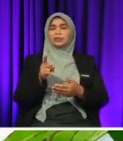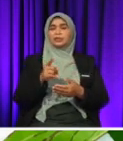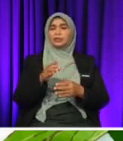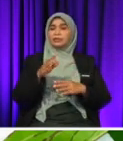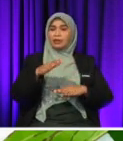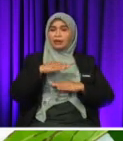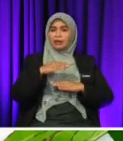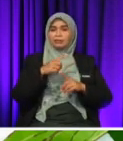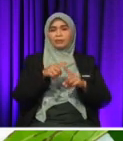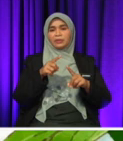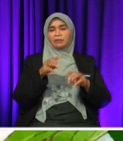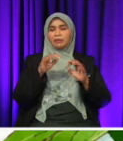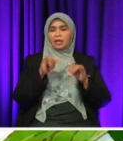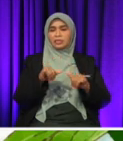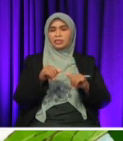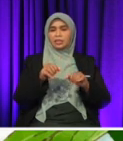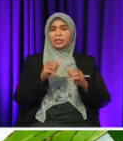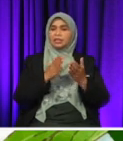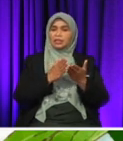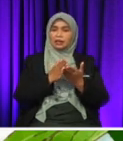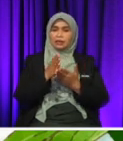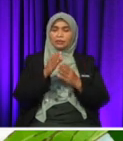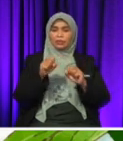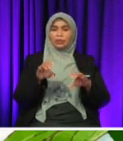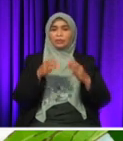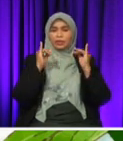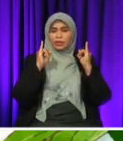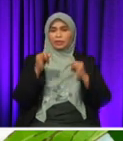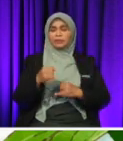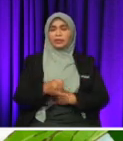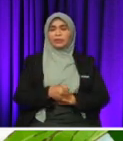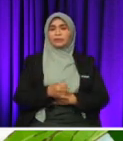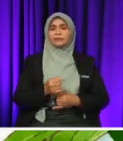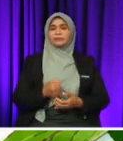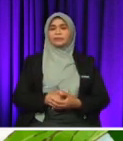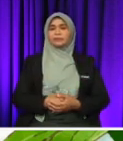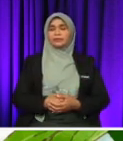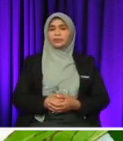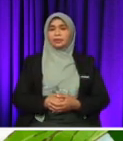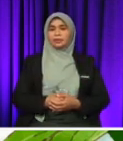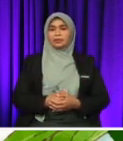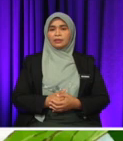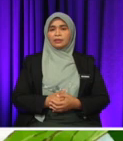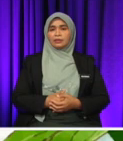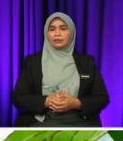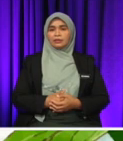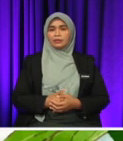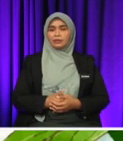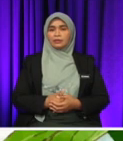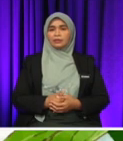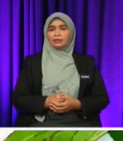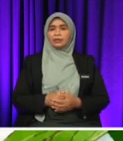Tuhan walaupun pergerakannya terbatas jadi ada juga jawabannya ininya tekan oleh Afika bagus